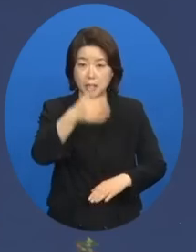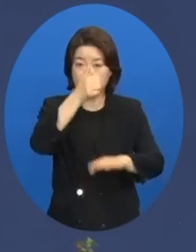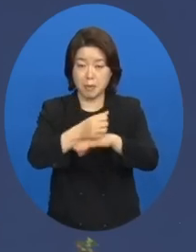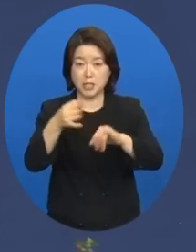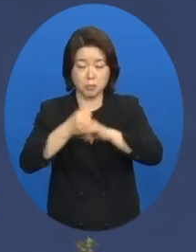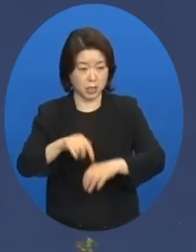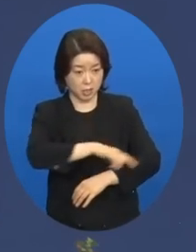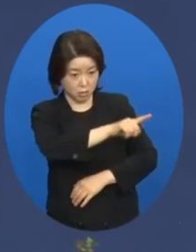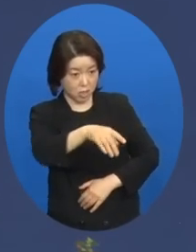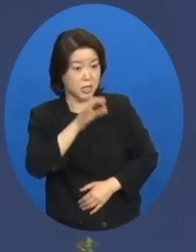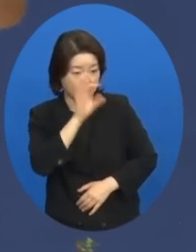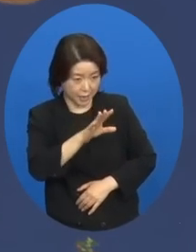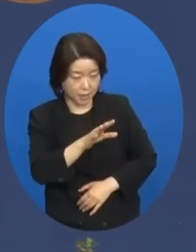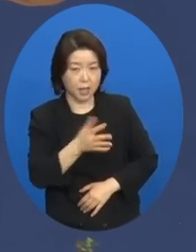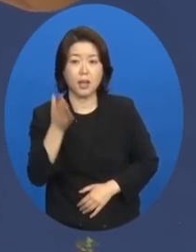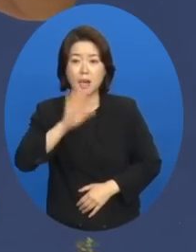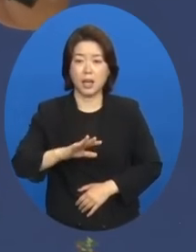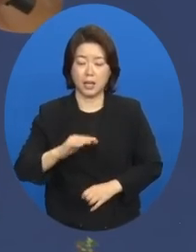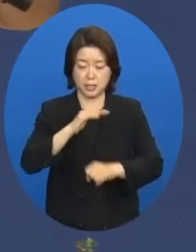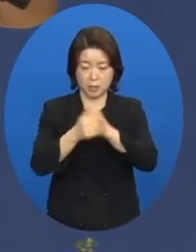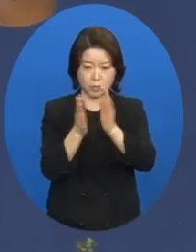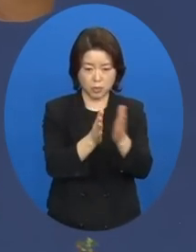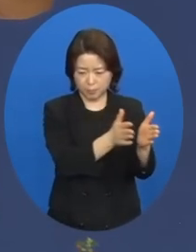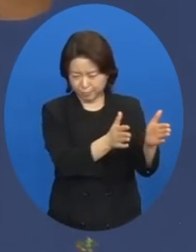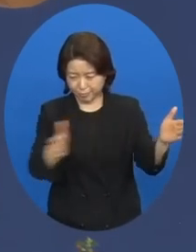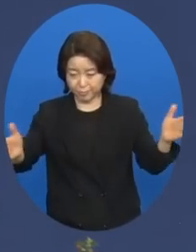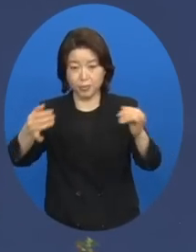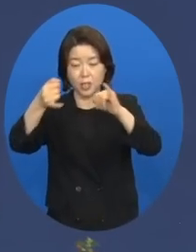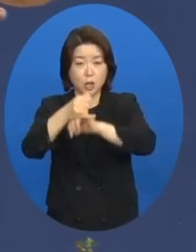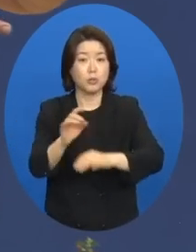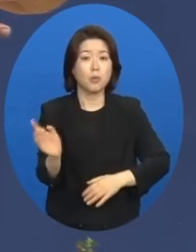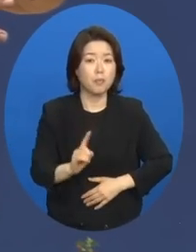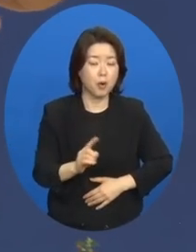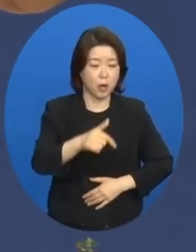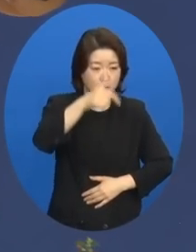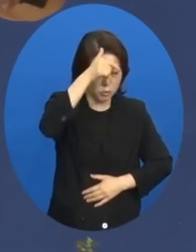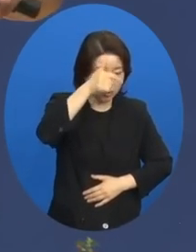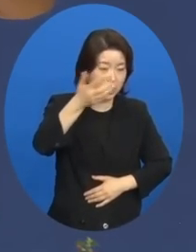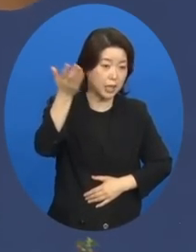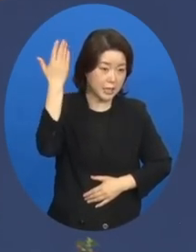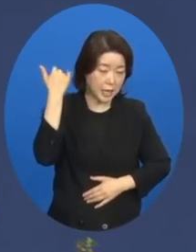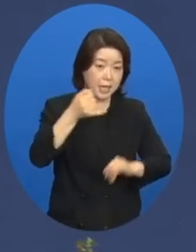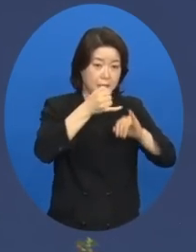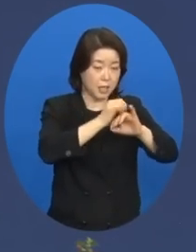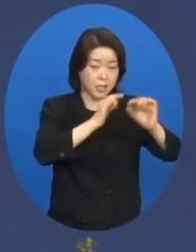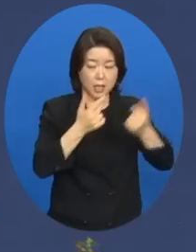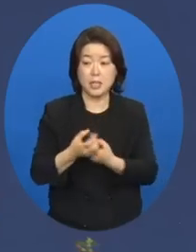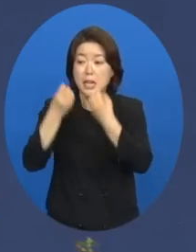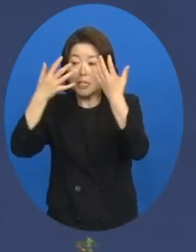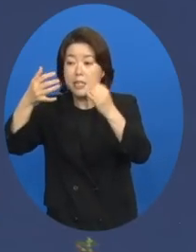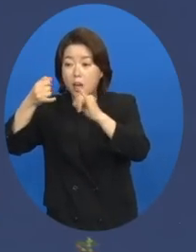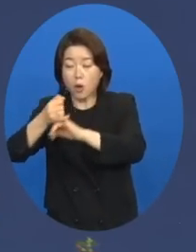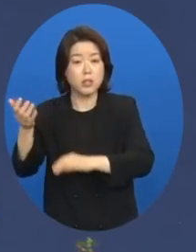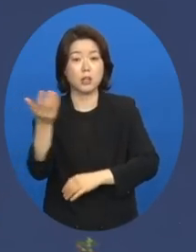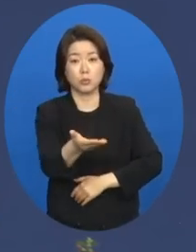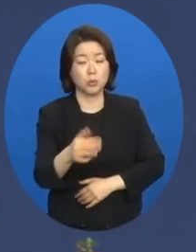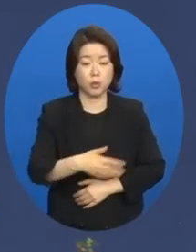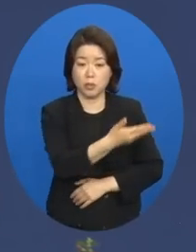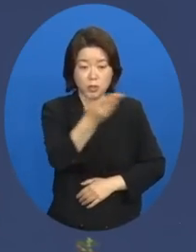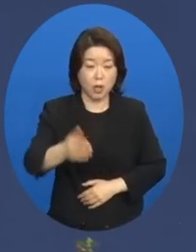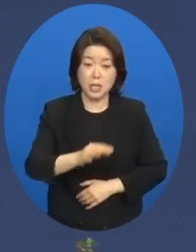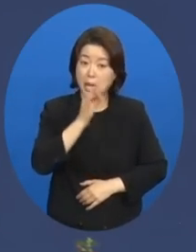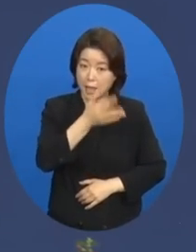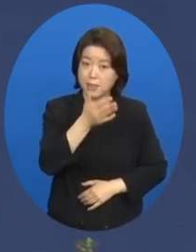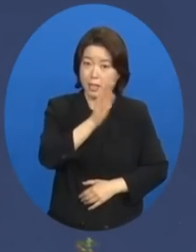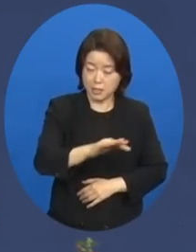그래 너희는 안 돼. 그러나 성경 전체의 약속, 구약의 옛 언약이 아닌 새 언약을 주셔서 너희는 할 수